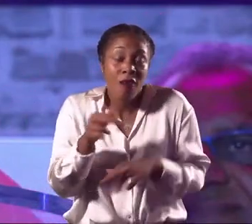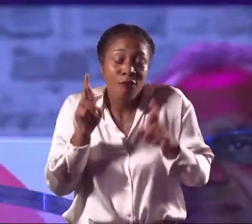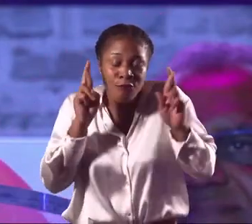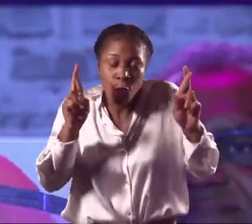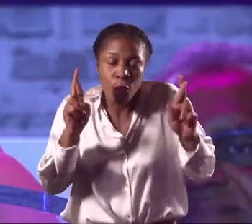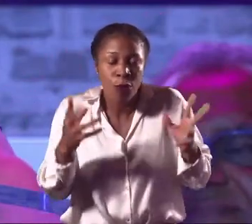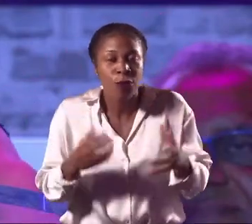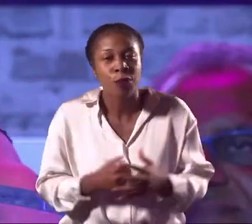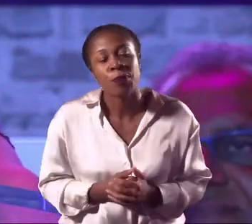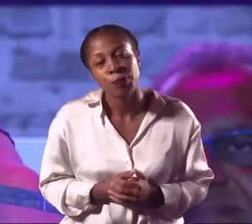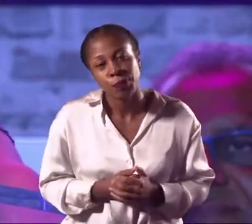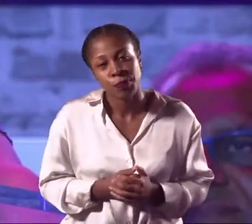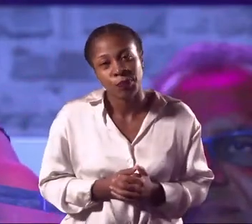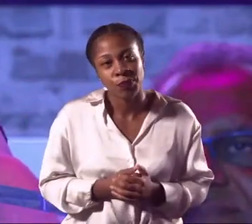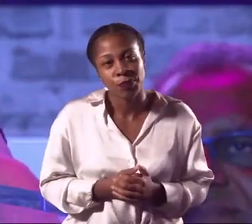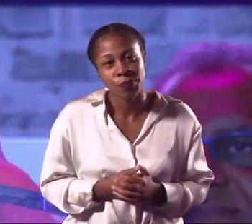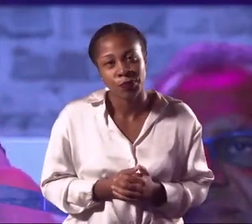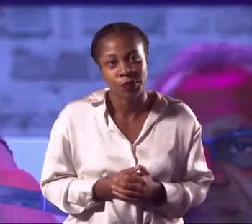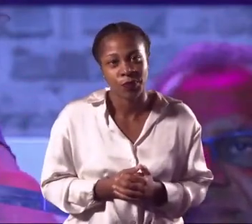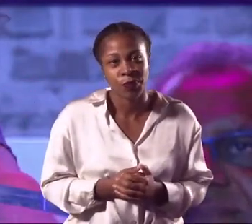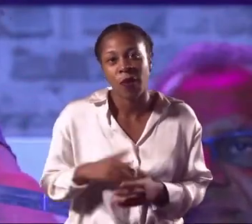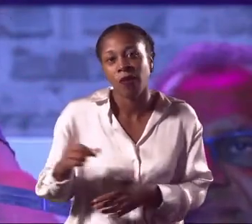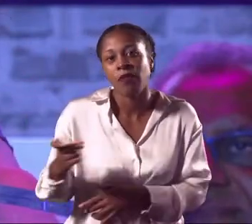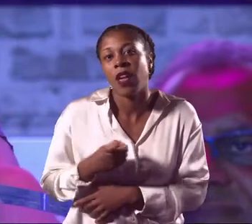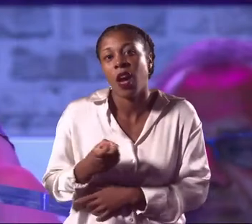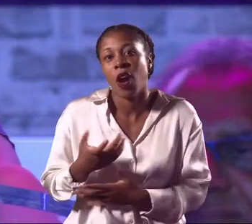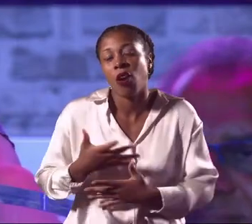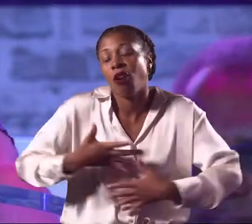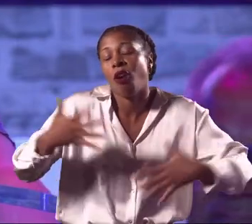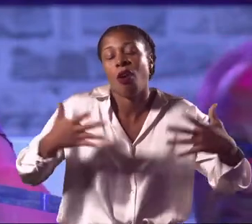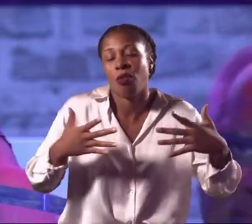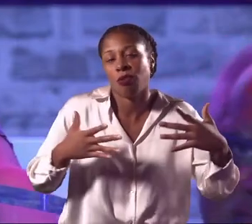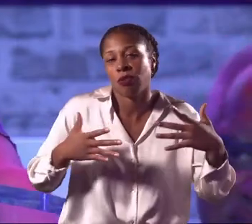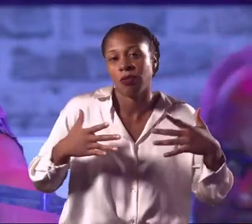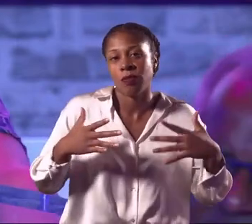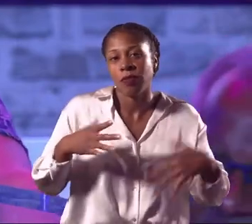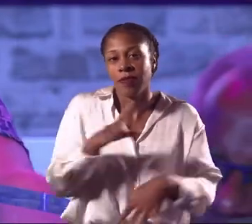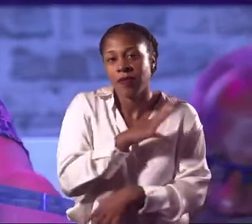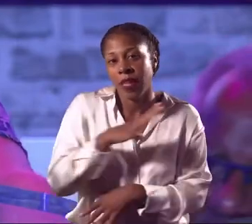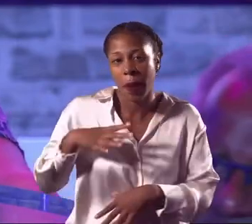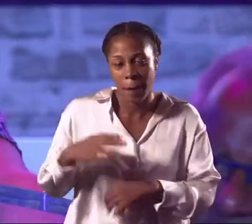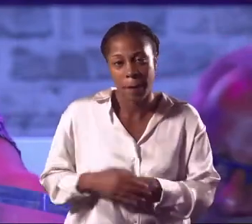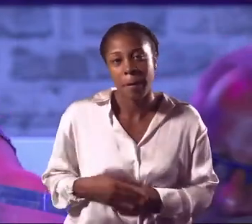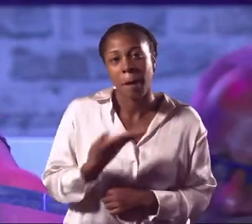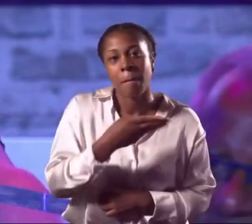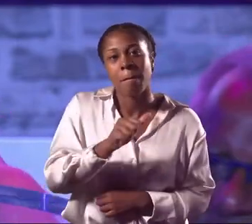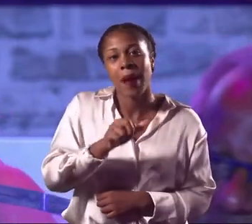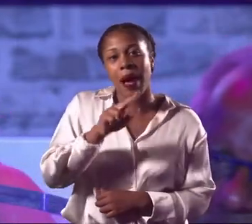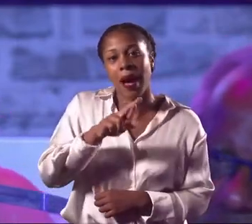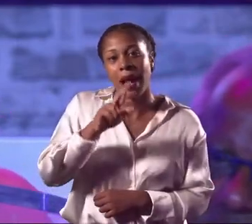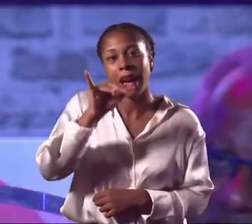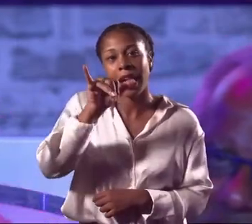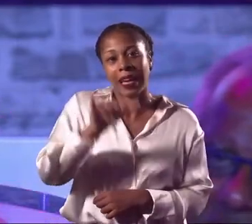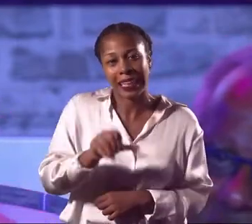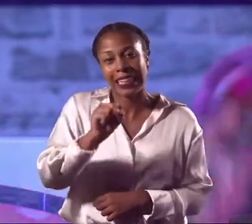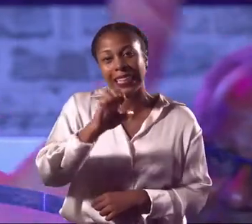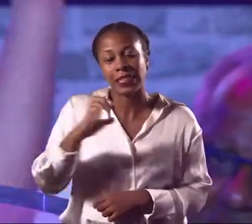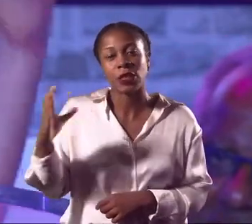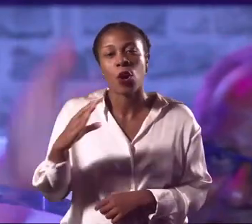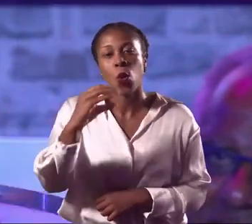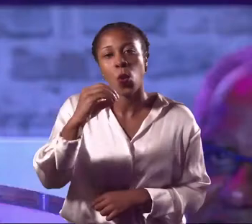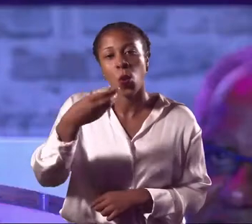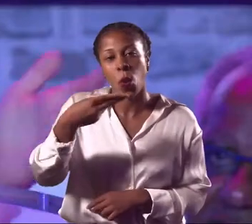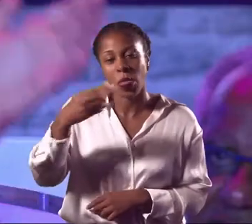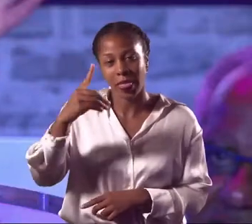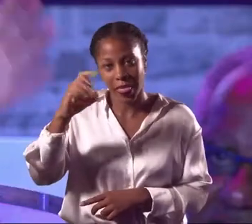que j'emprunte à une grande écrivaine guadeloupéenne, Maryse Condé, qui elle aussi se demandait